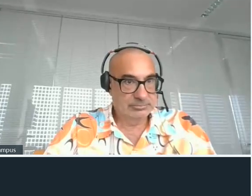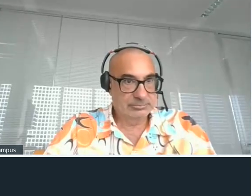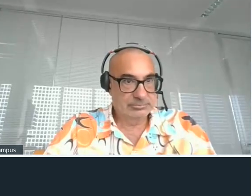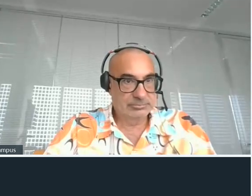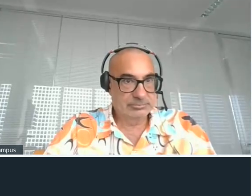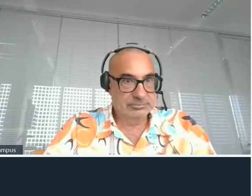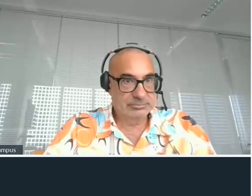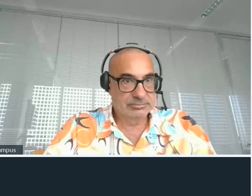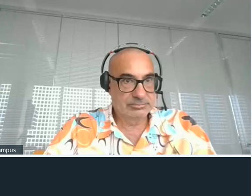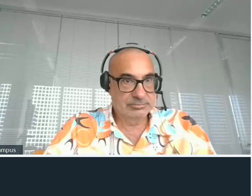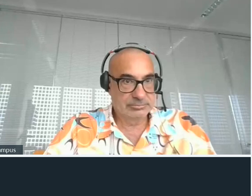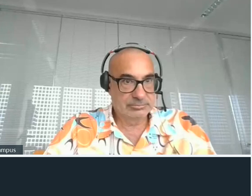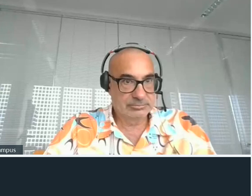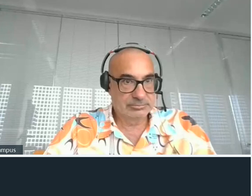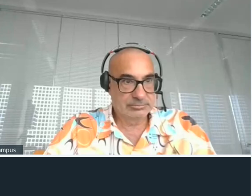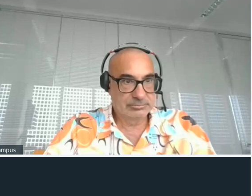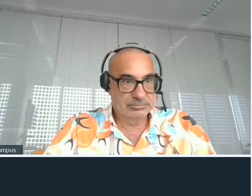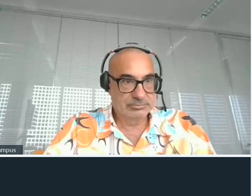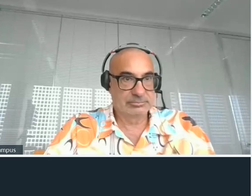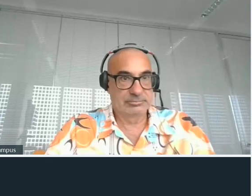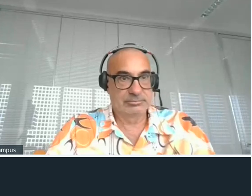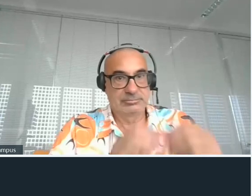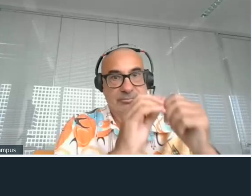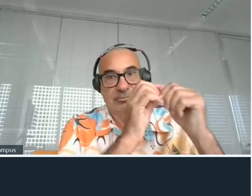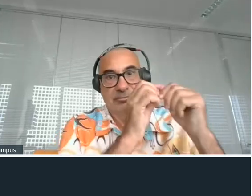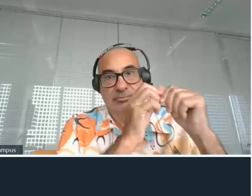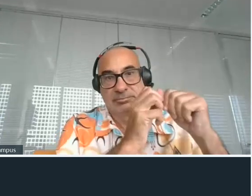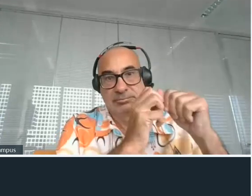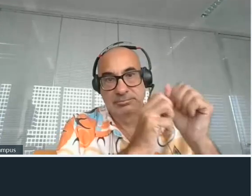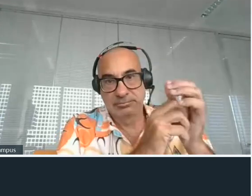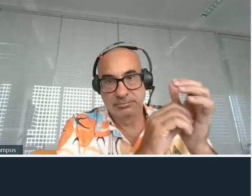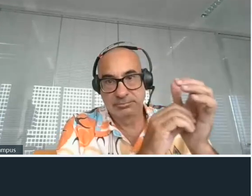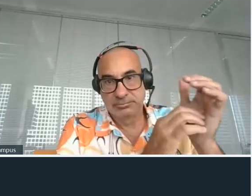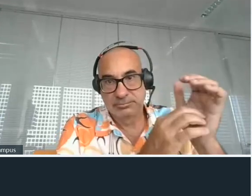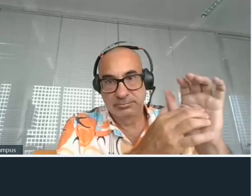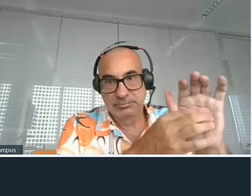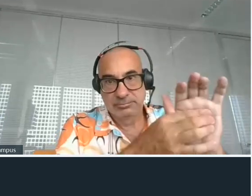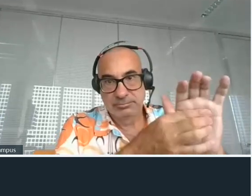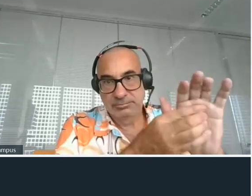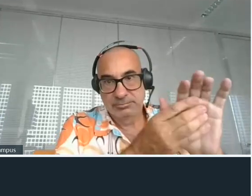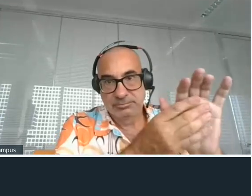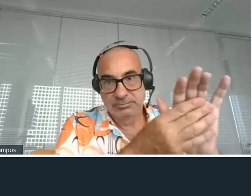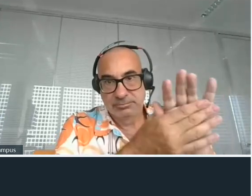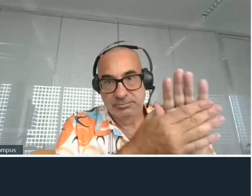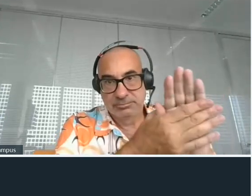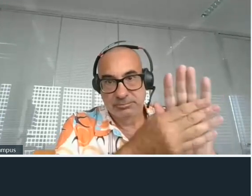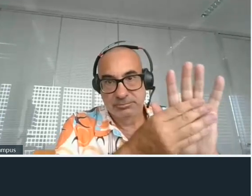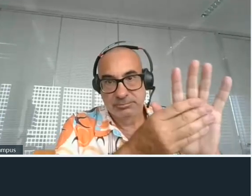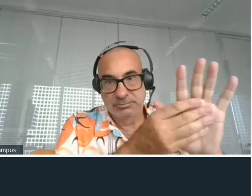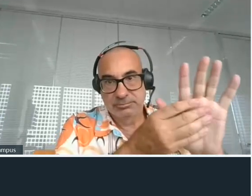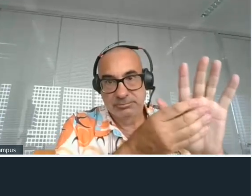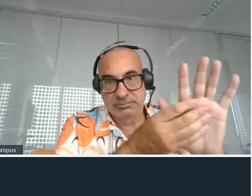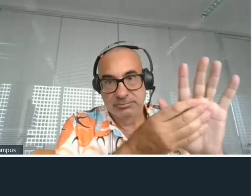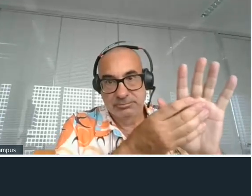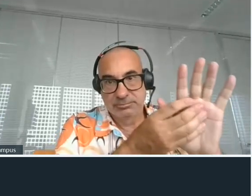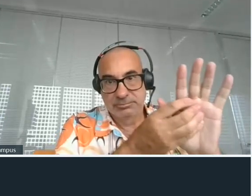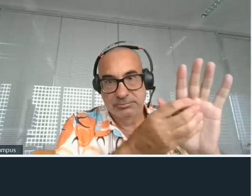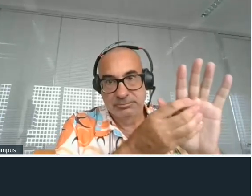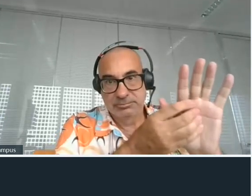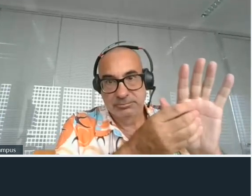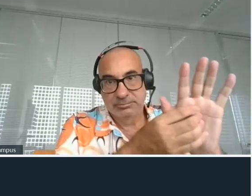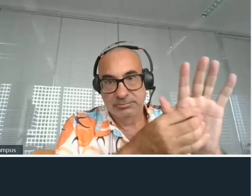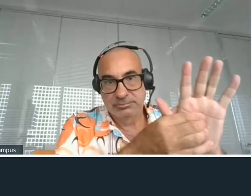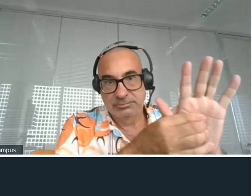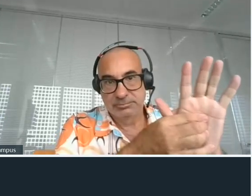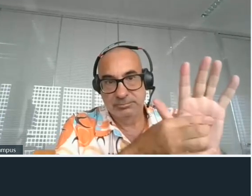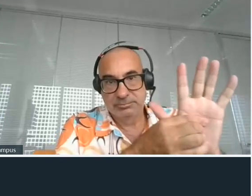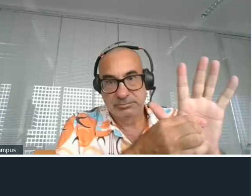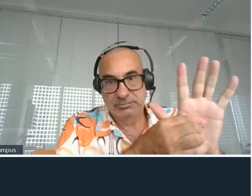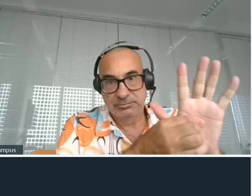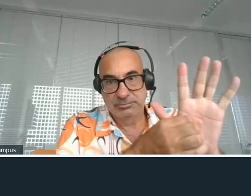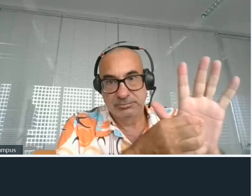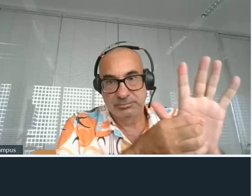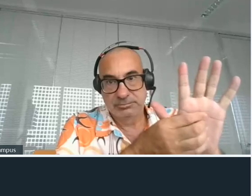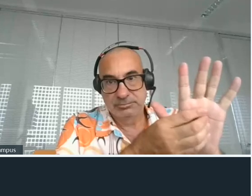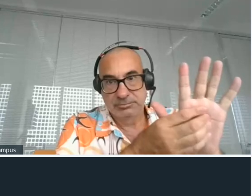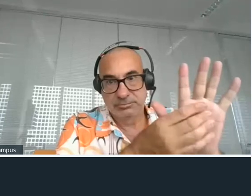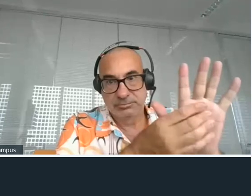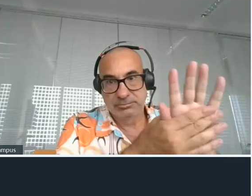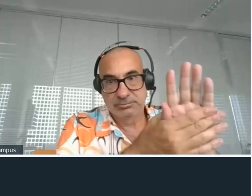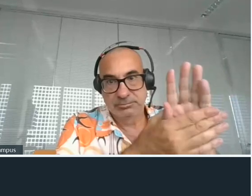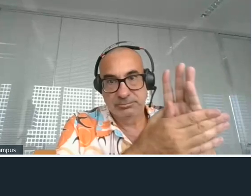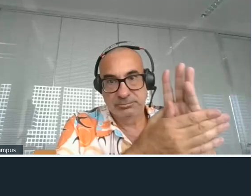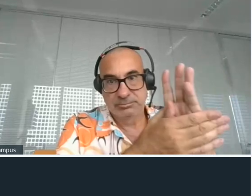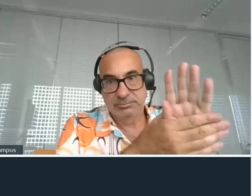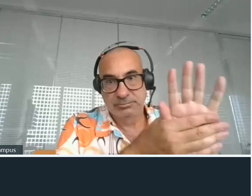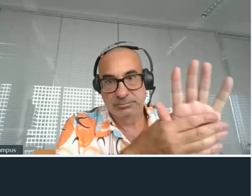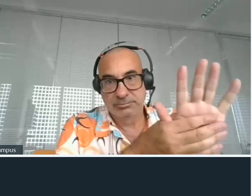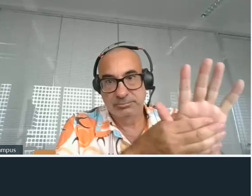paura e questa paura va accompagnata, nel senso che è chiaro che se ho un'impresa che lavora sul licensing e